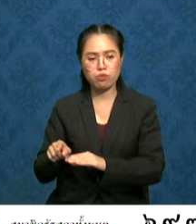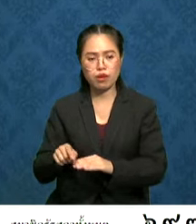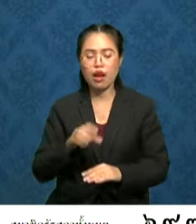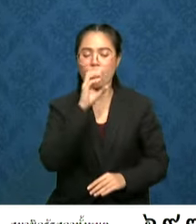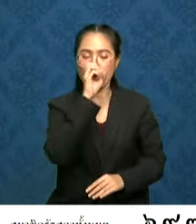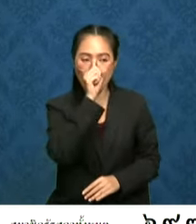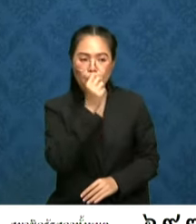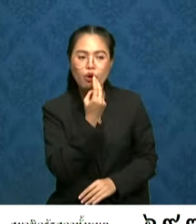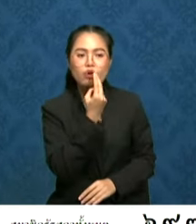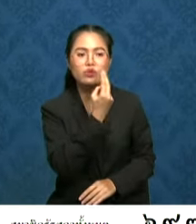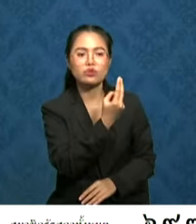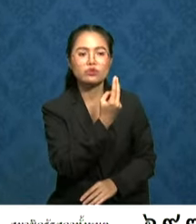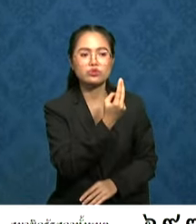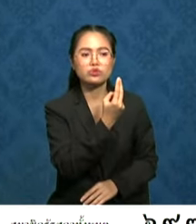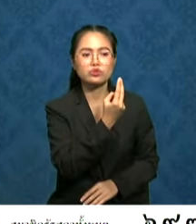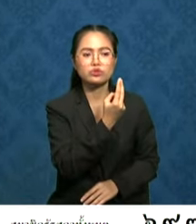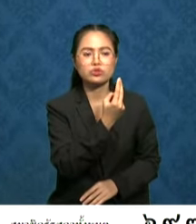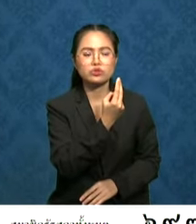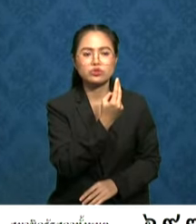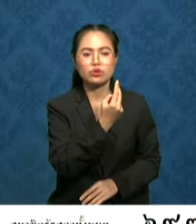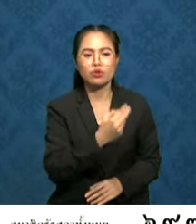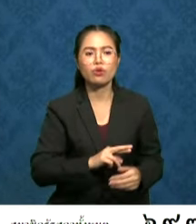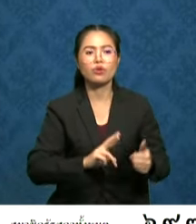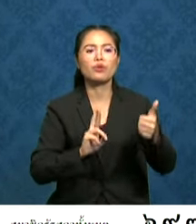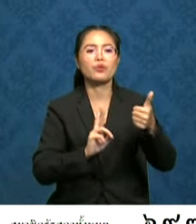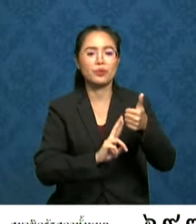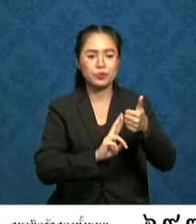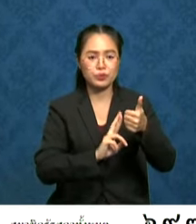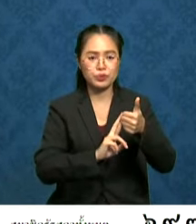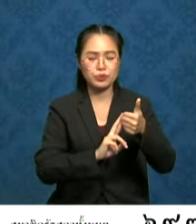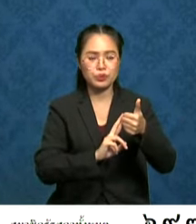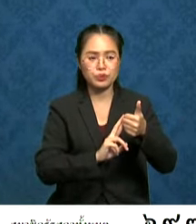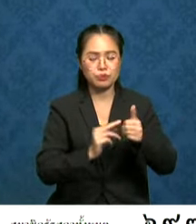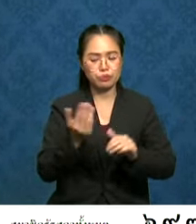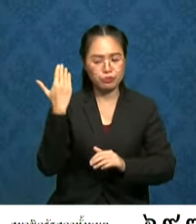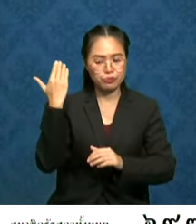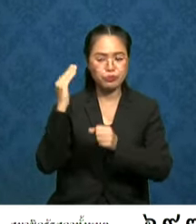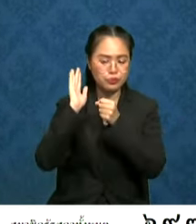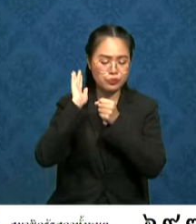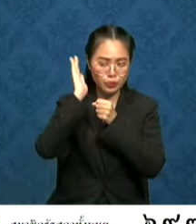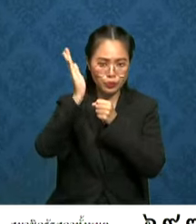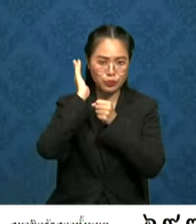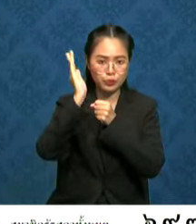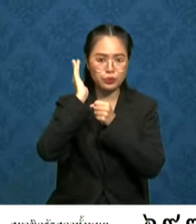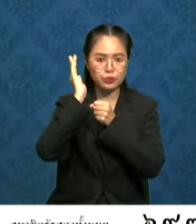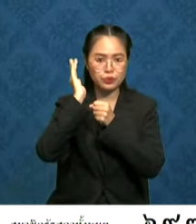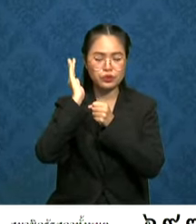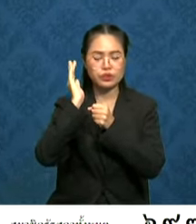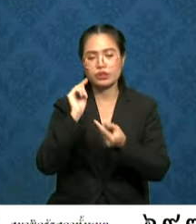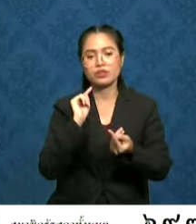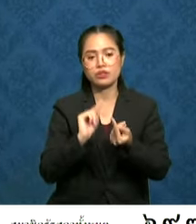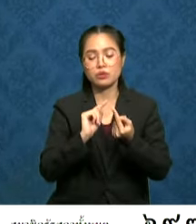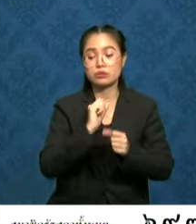ไปดูนะคะที่ท่านรองนายกภูมิธรรมเคยได้แถลงไว้ว่าไตรมาส1